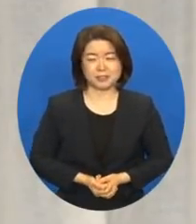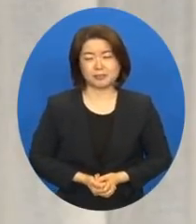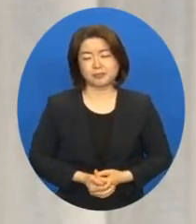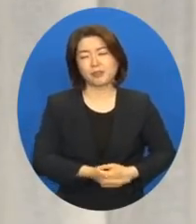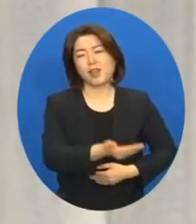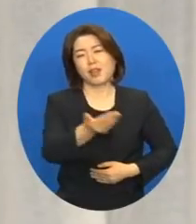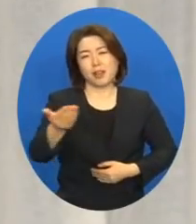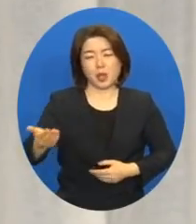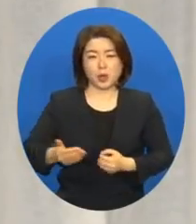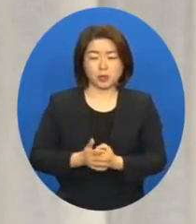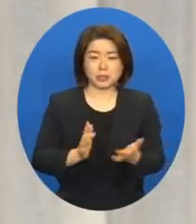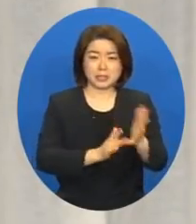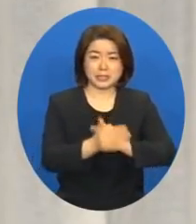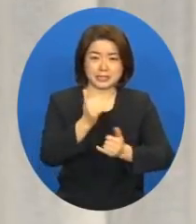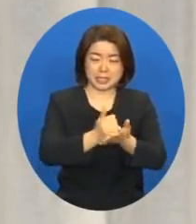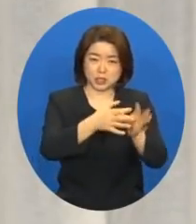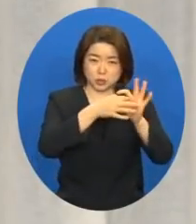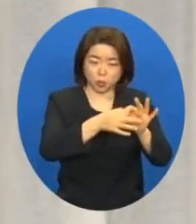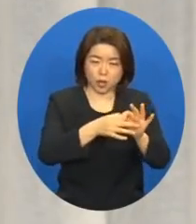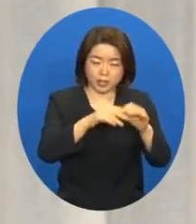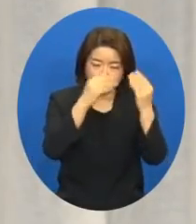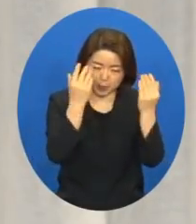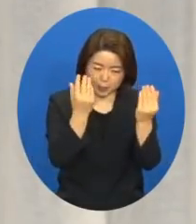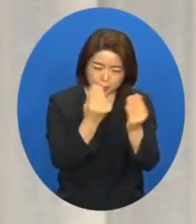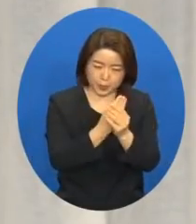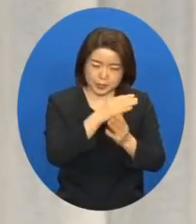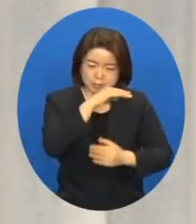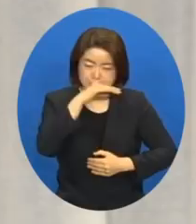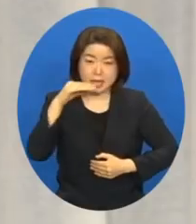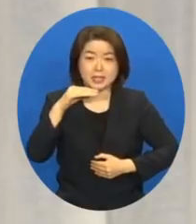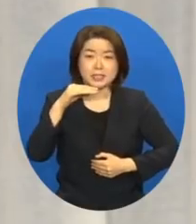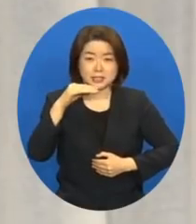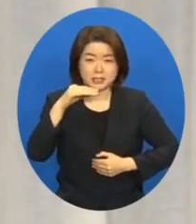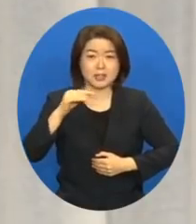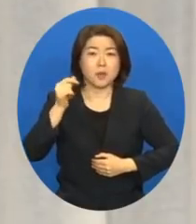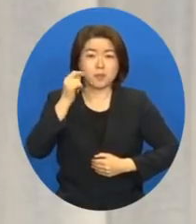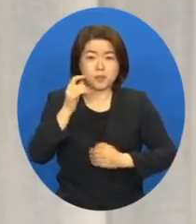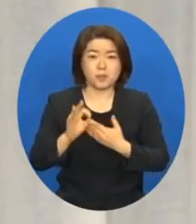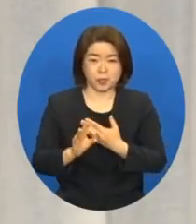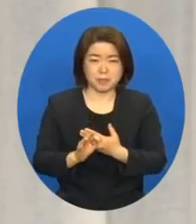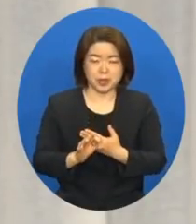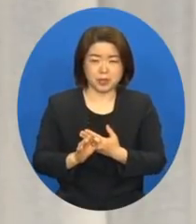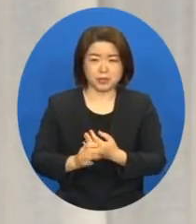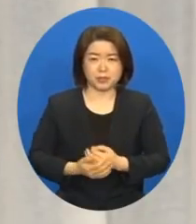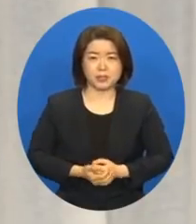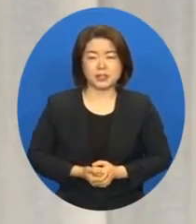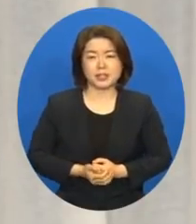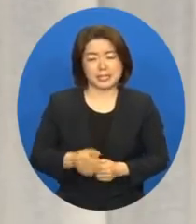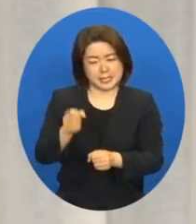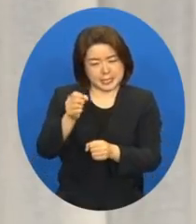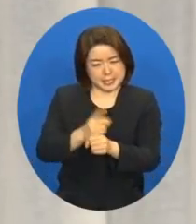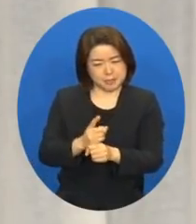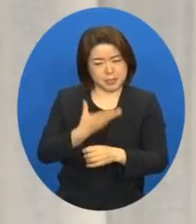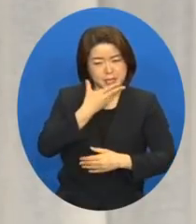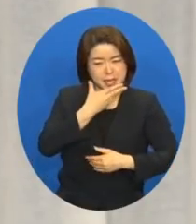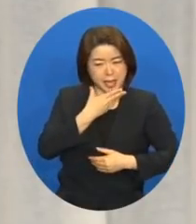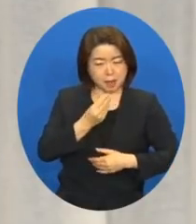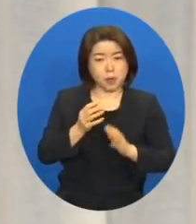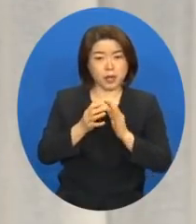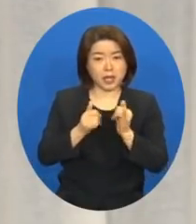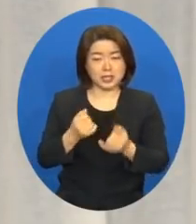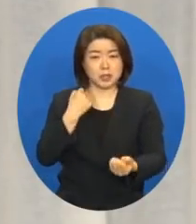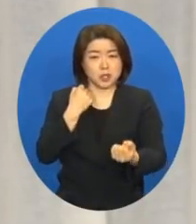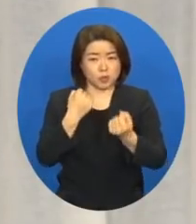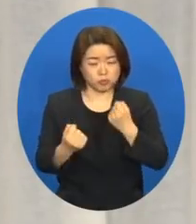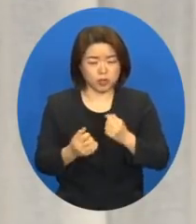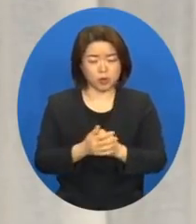여러분이 예수님과 관계가 온전히 되어지지 못하게 되면 이미 행복한 자임에도 불구하고